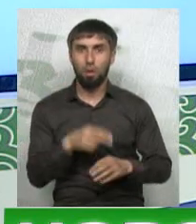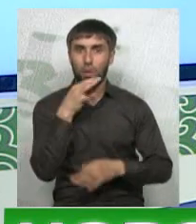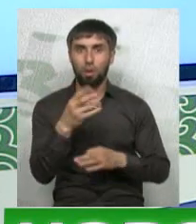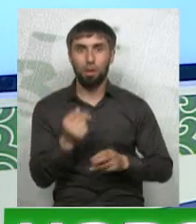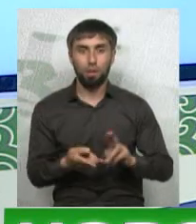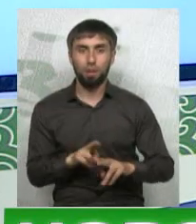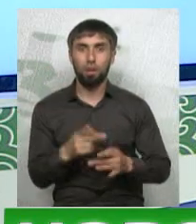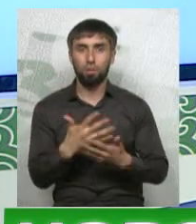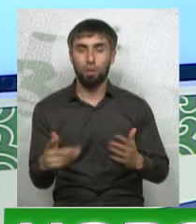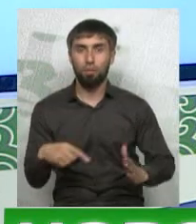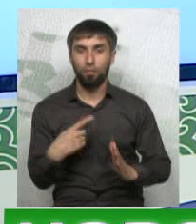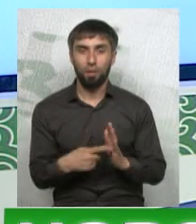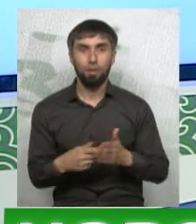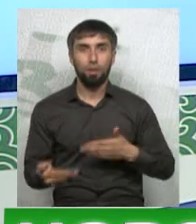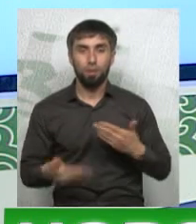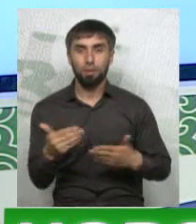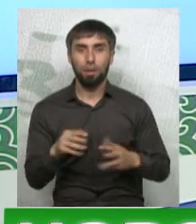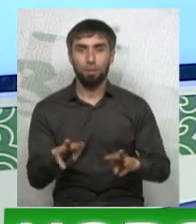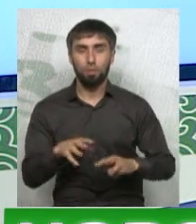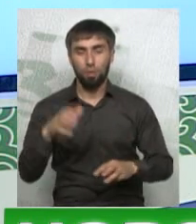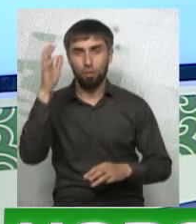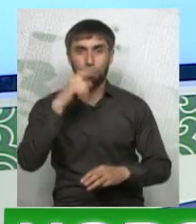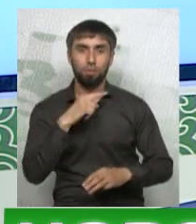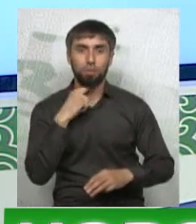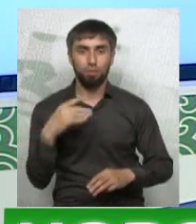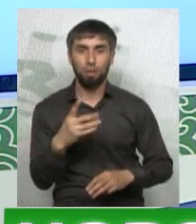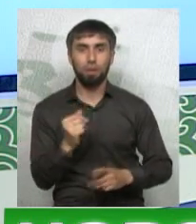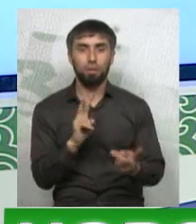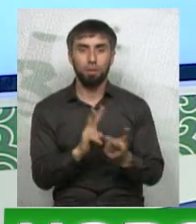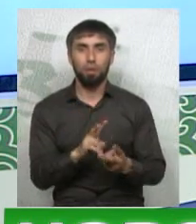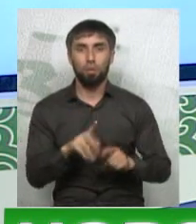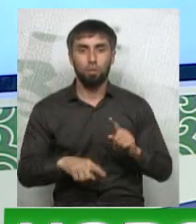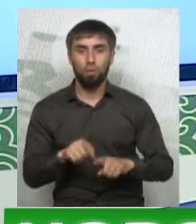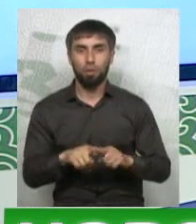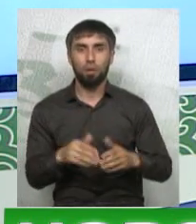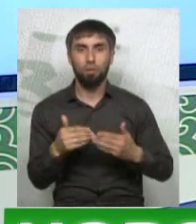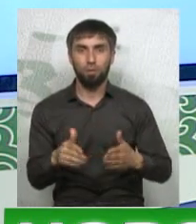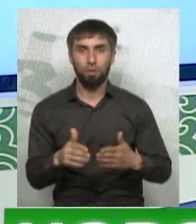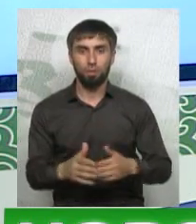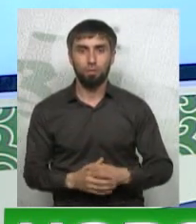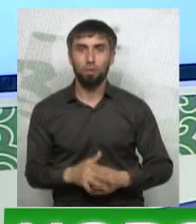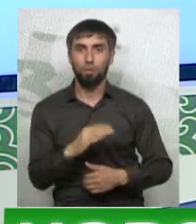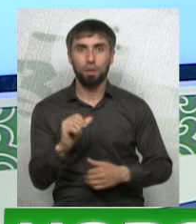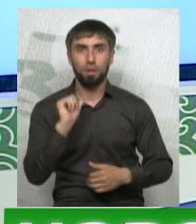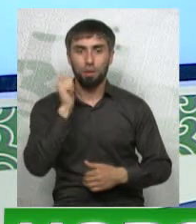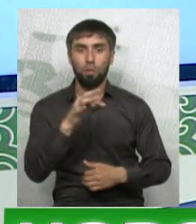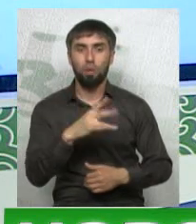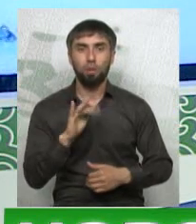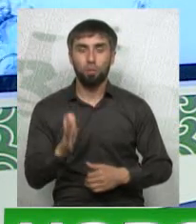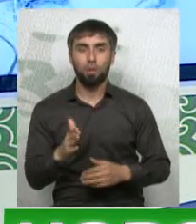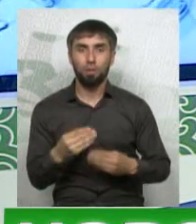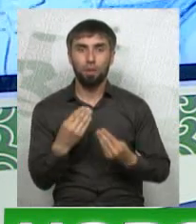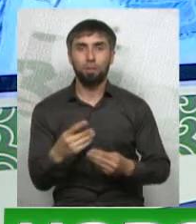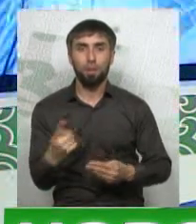на эти и другие вопросы поднимали в Миноборнауки региона на встрече с родителями выпускников. Уже завтра они будут